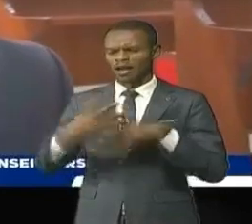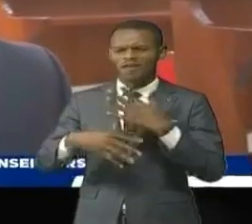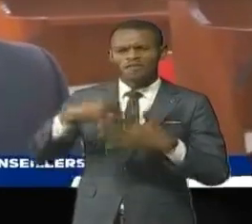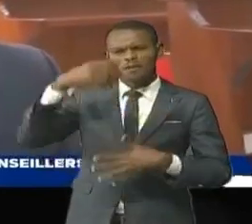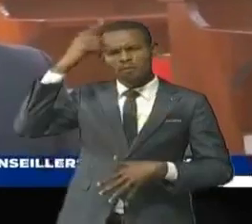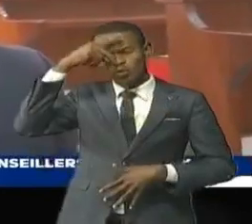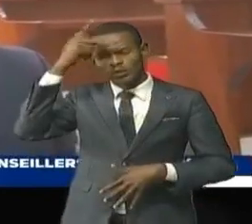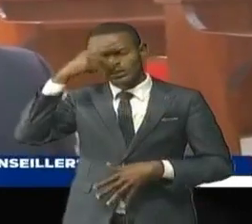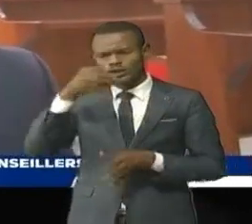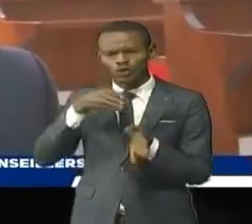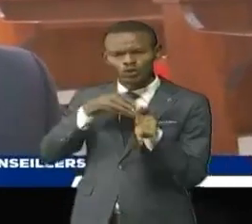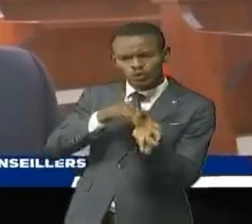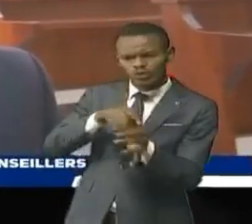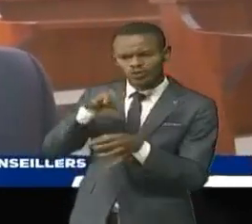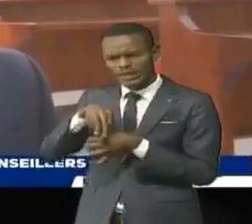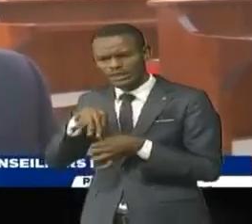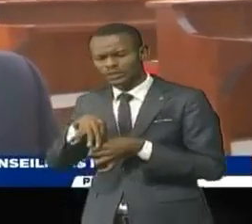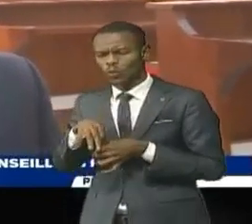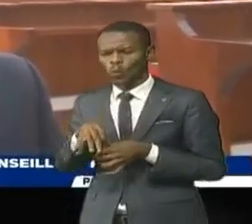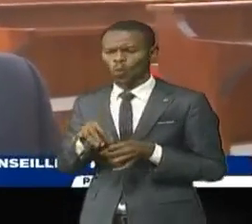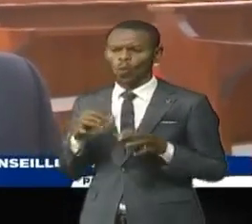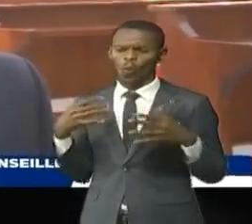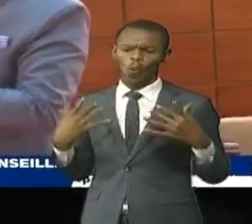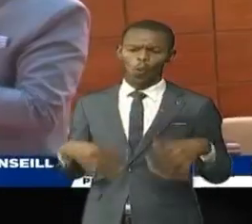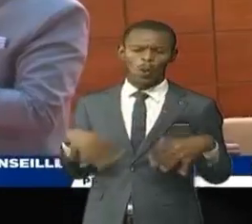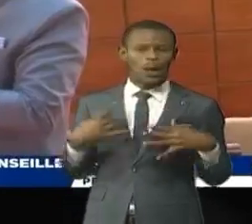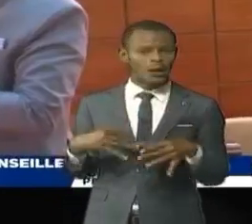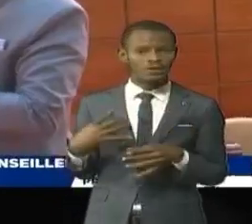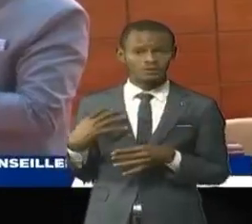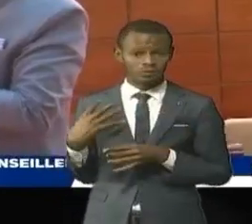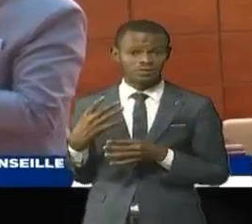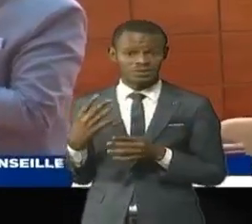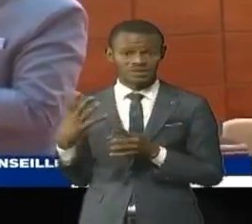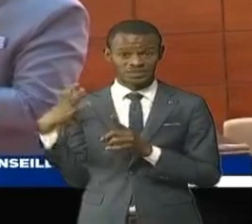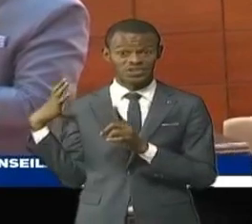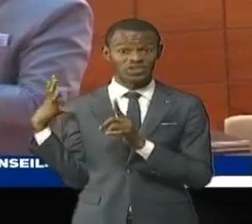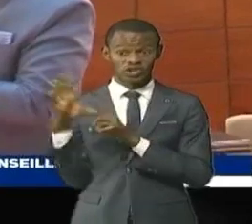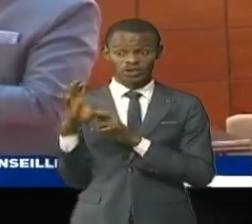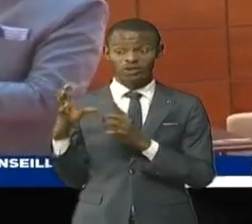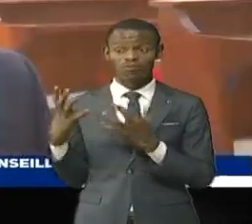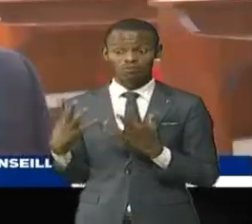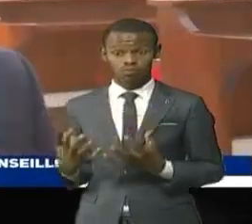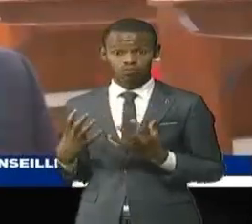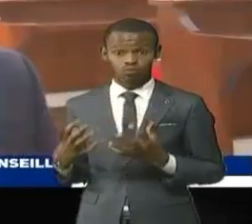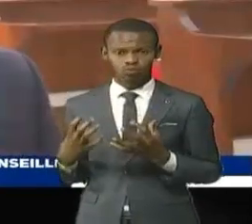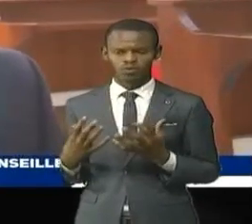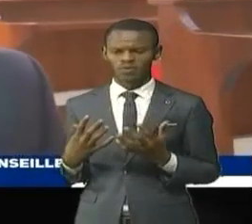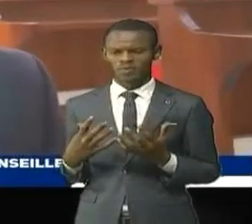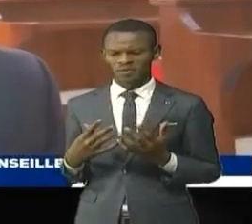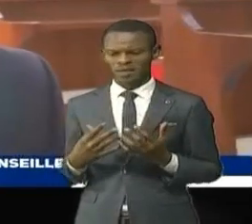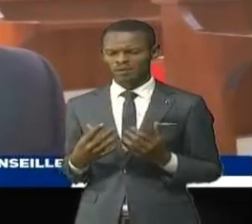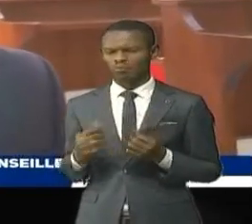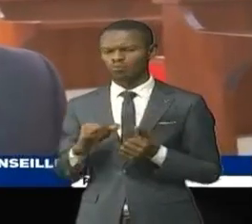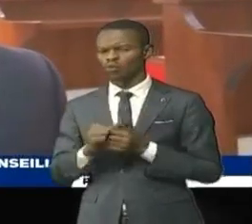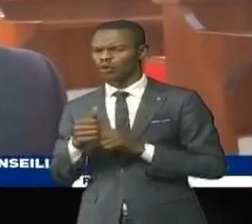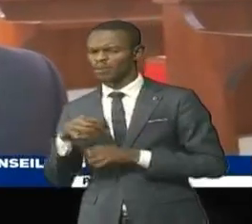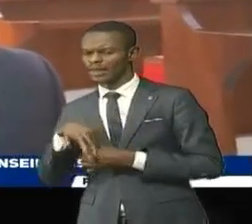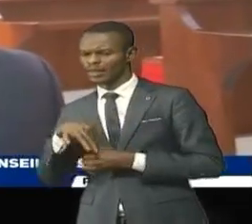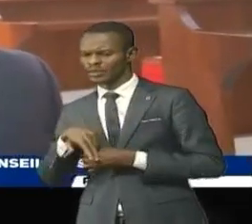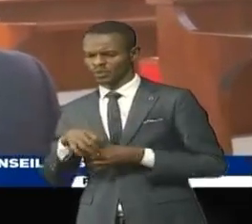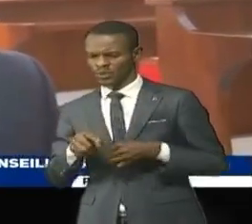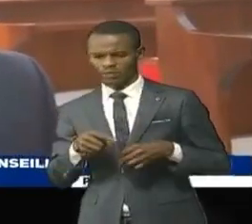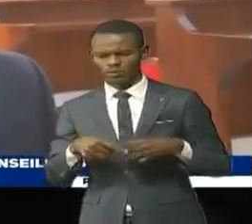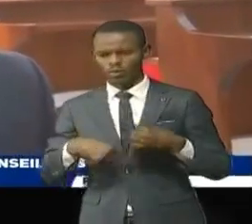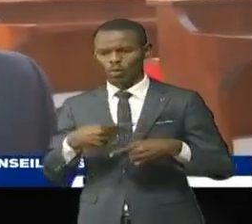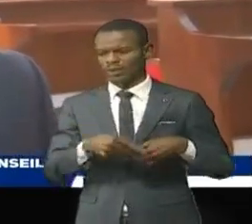beaucoup de responsabilités, un défi énorme. L'année électorale, nous sommes déjà en plein dedans parce que le calendrier a